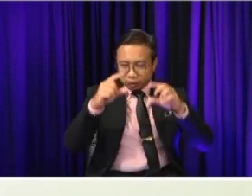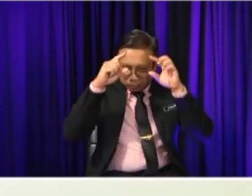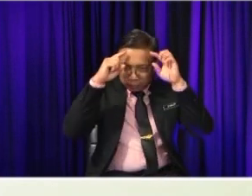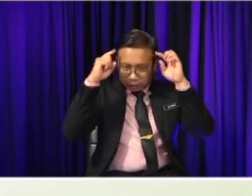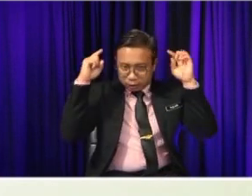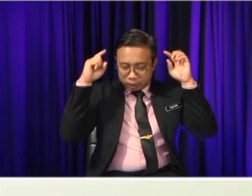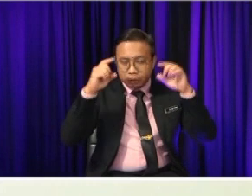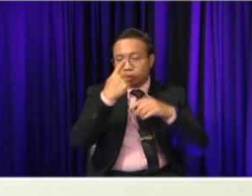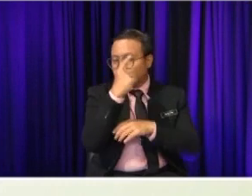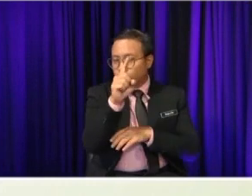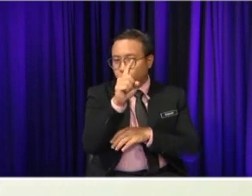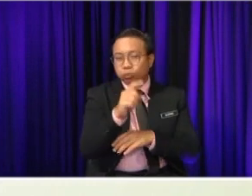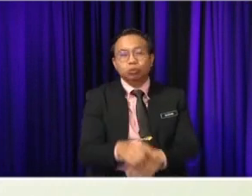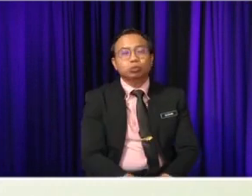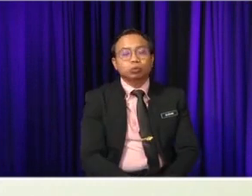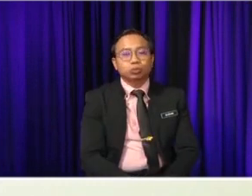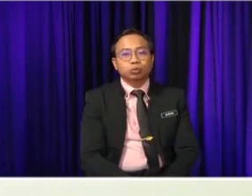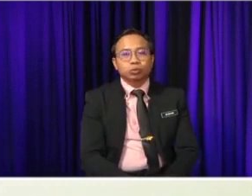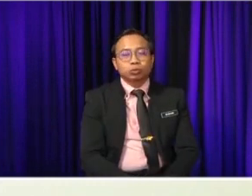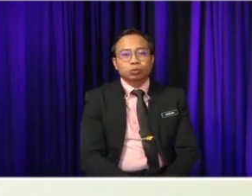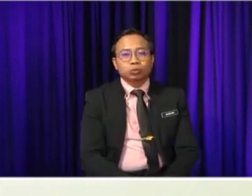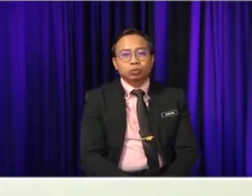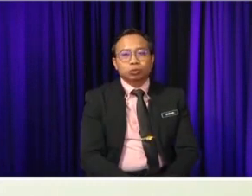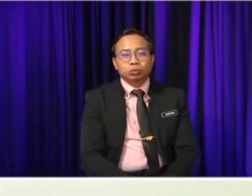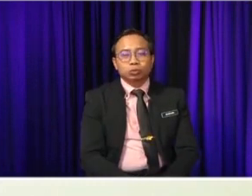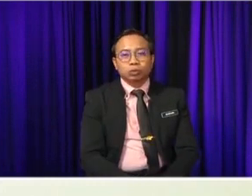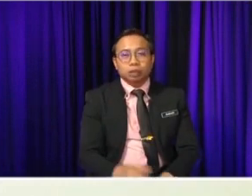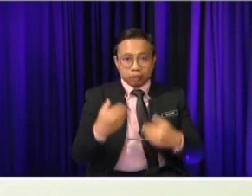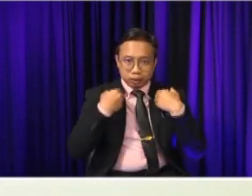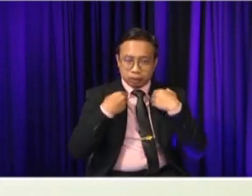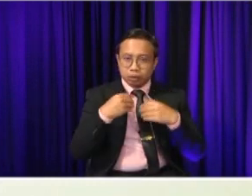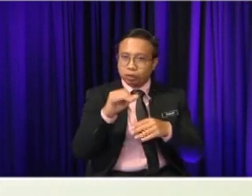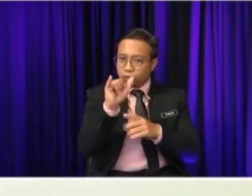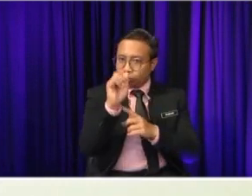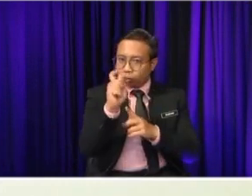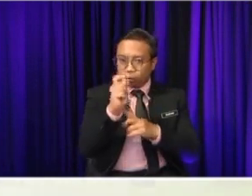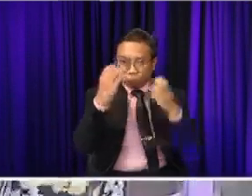untuk menyanyi saya channel yaitu channel saya channel